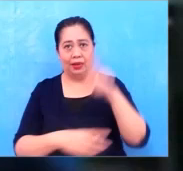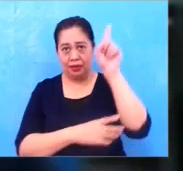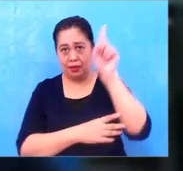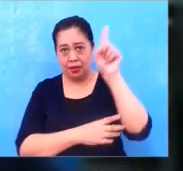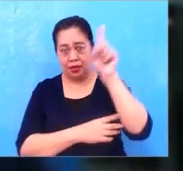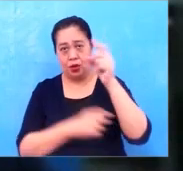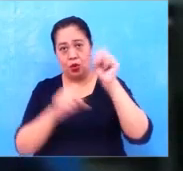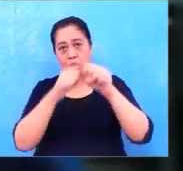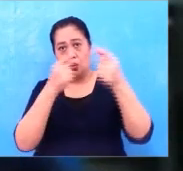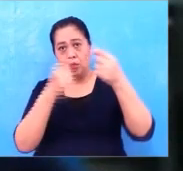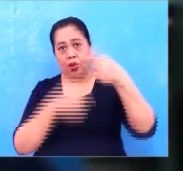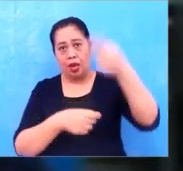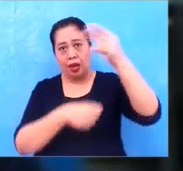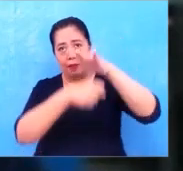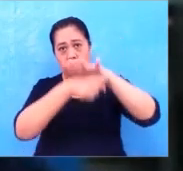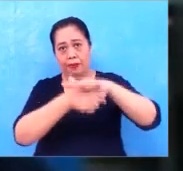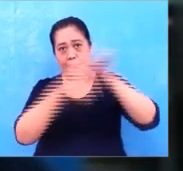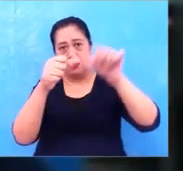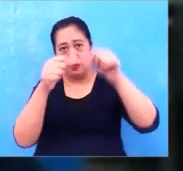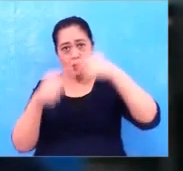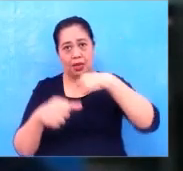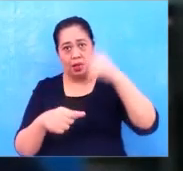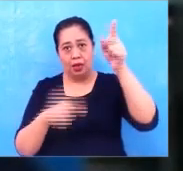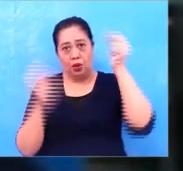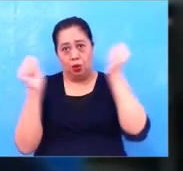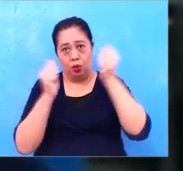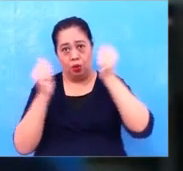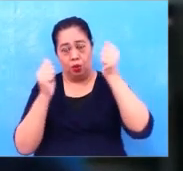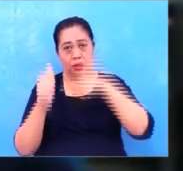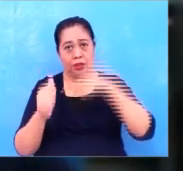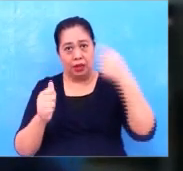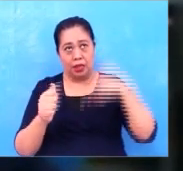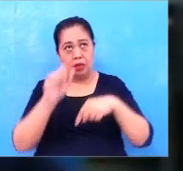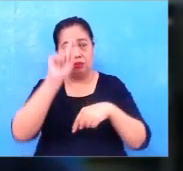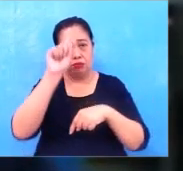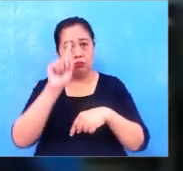ni high pressure area, nilamig doon na kung saan ay